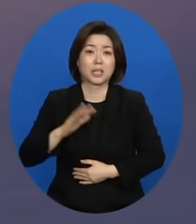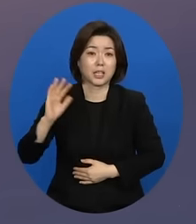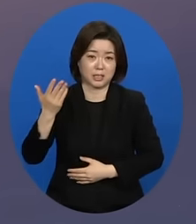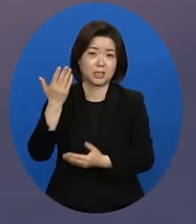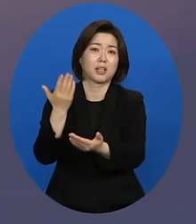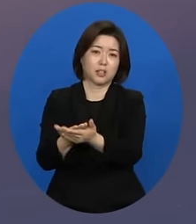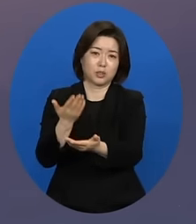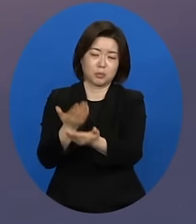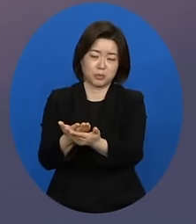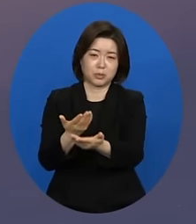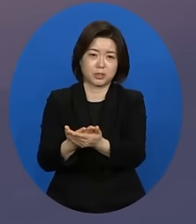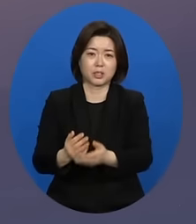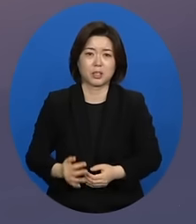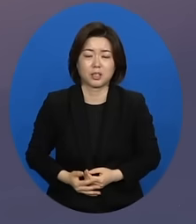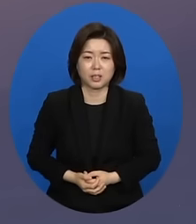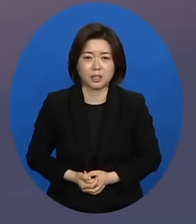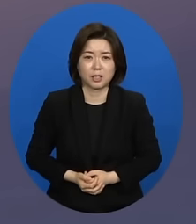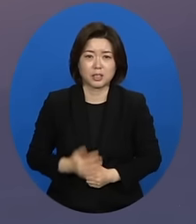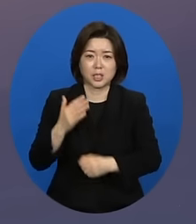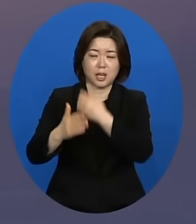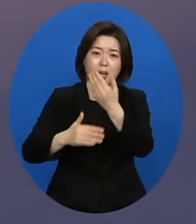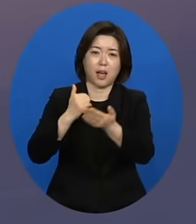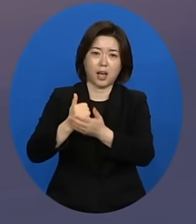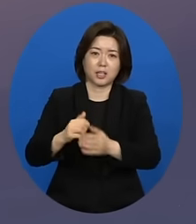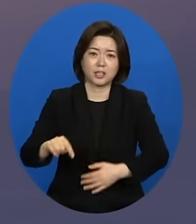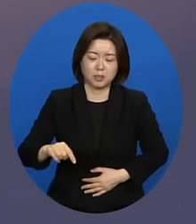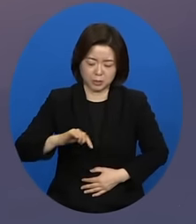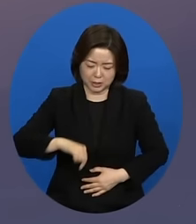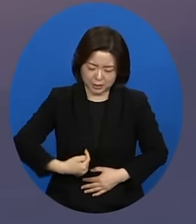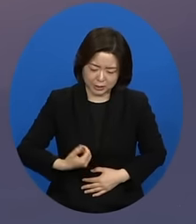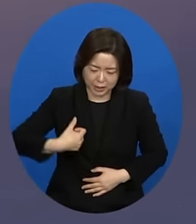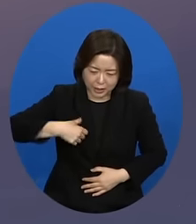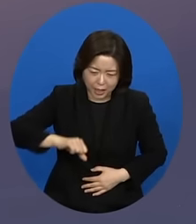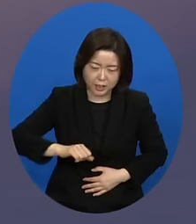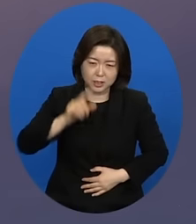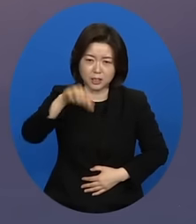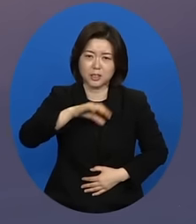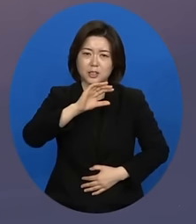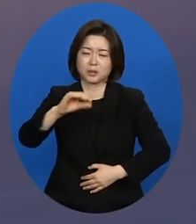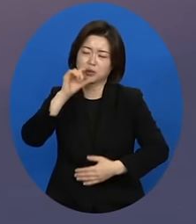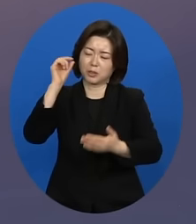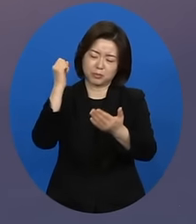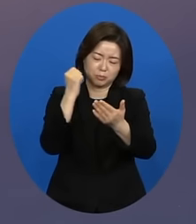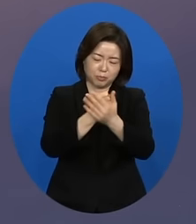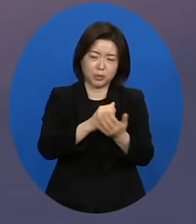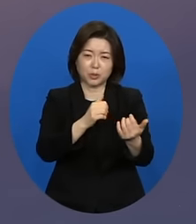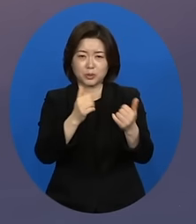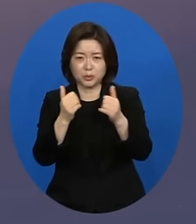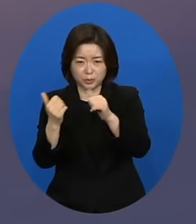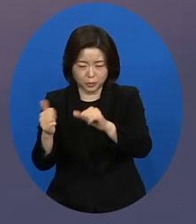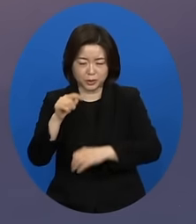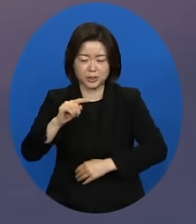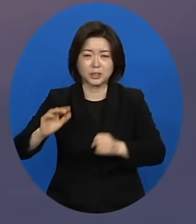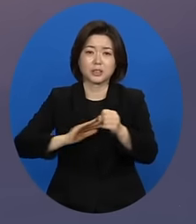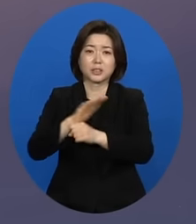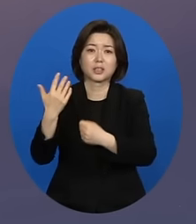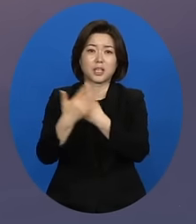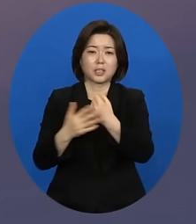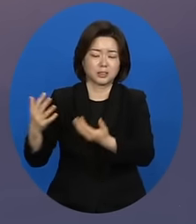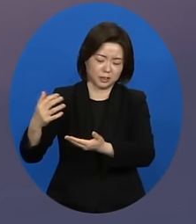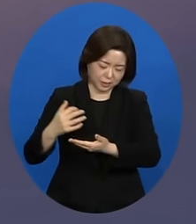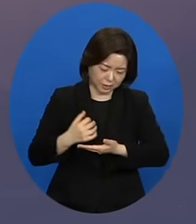하여 주시옵소서. 하나님이 자기 아들을 십자가에 못 박아 죽이며 사랑하신 그 사랑의 은혜를